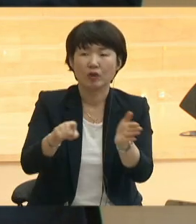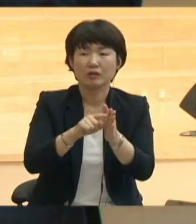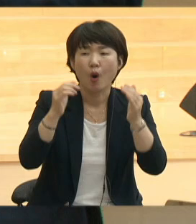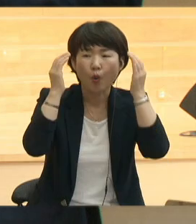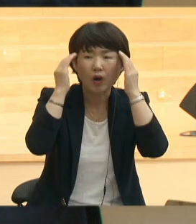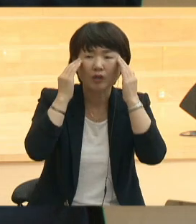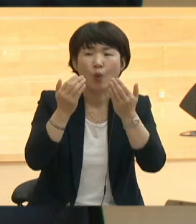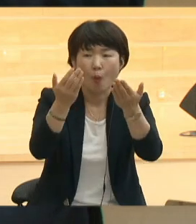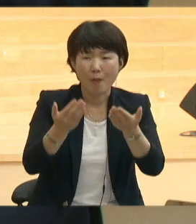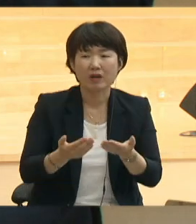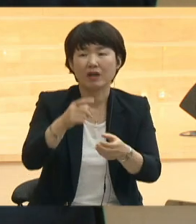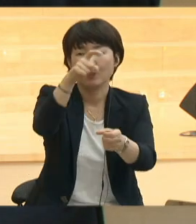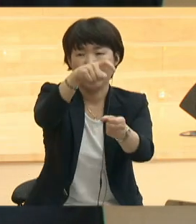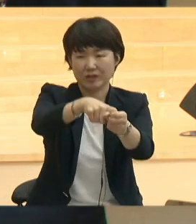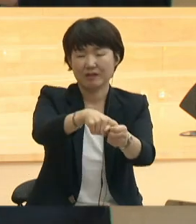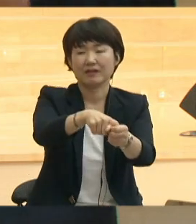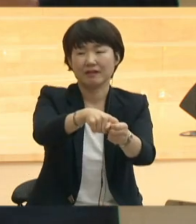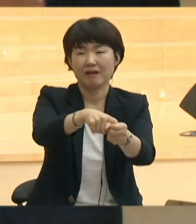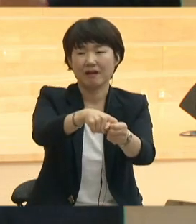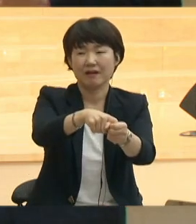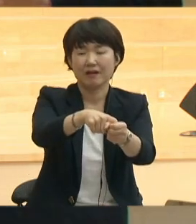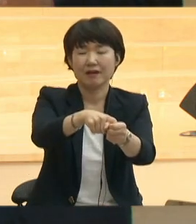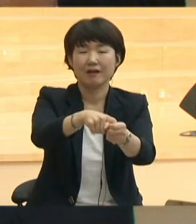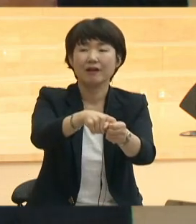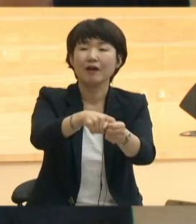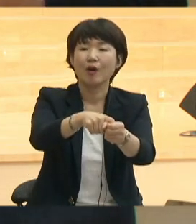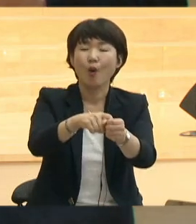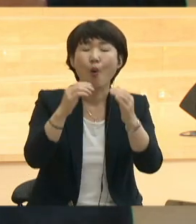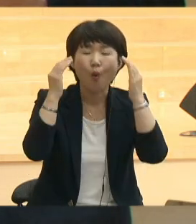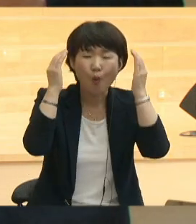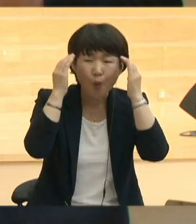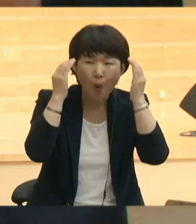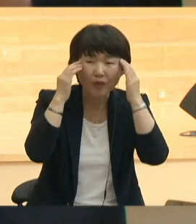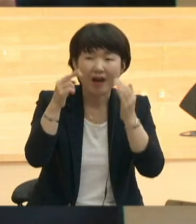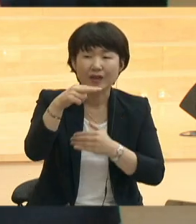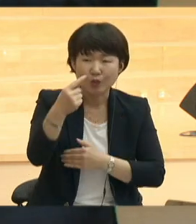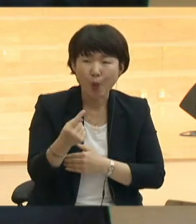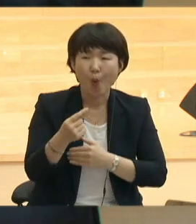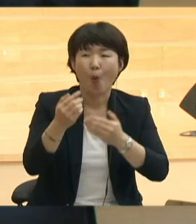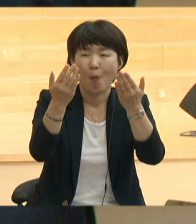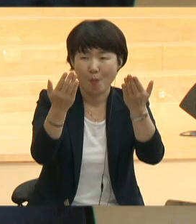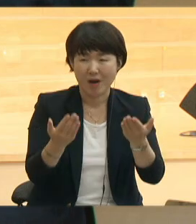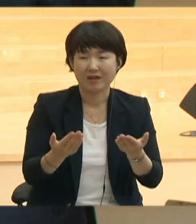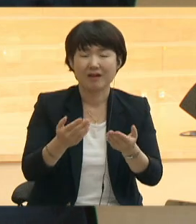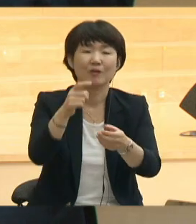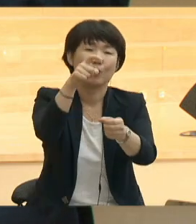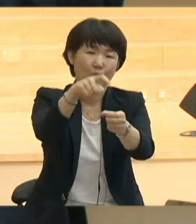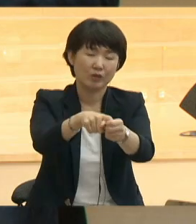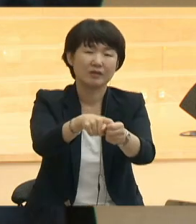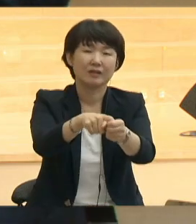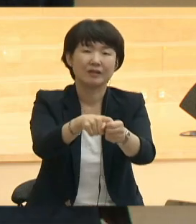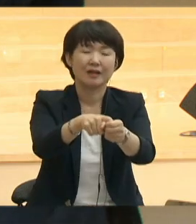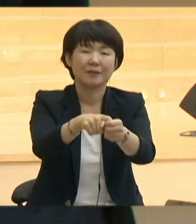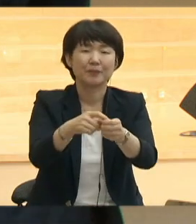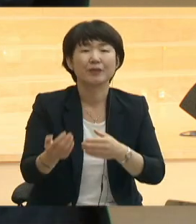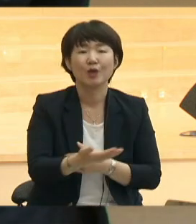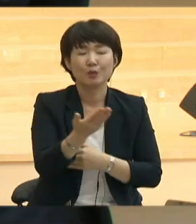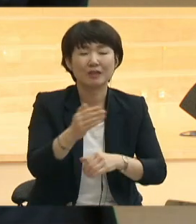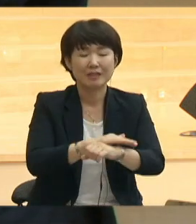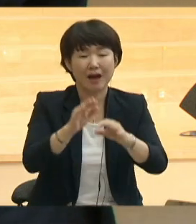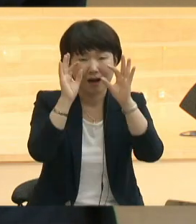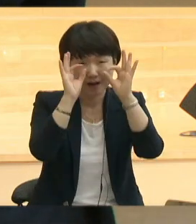하려 하심이라 그를 위하여 고난도 받게 하려 하심이라 여러분 잘 공문